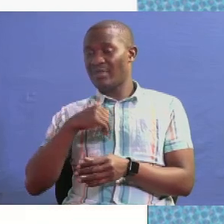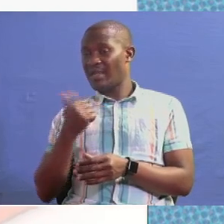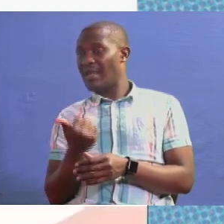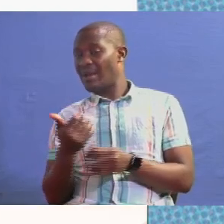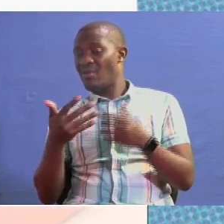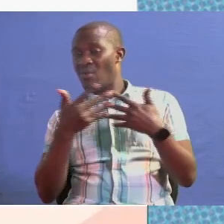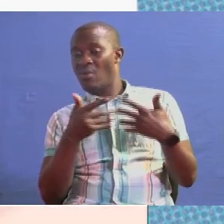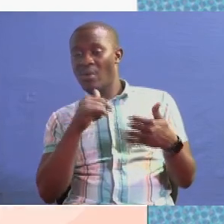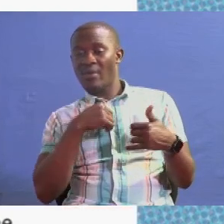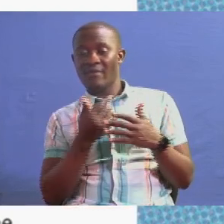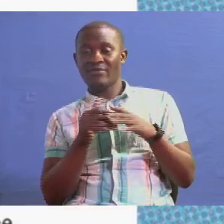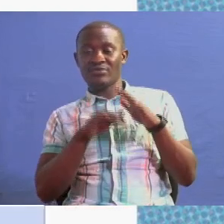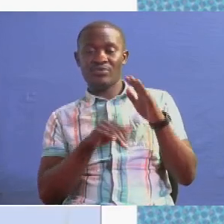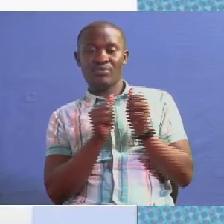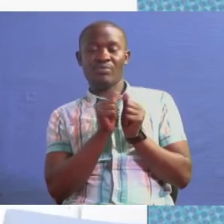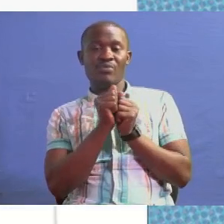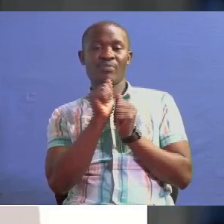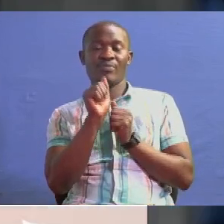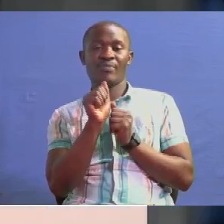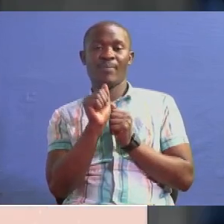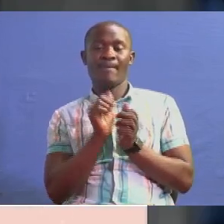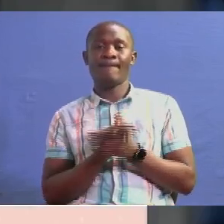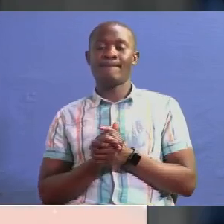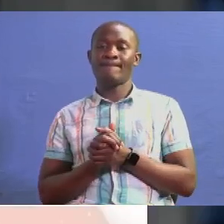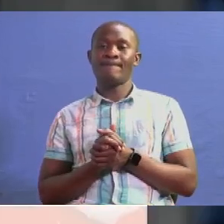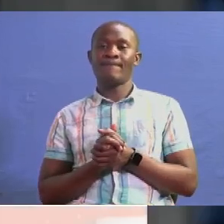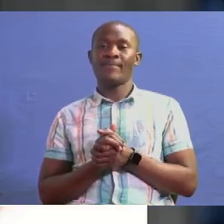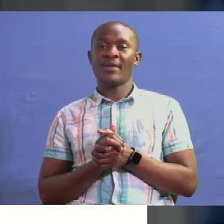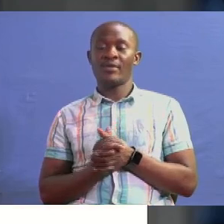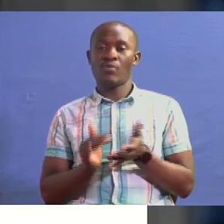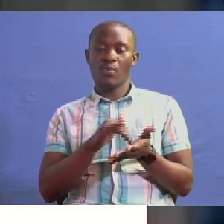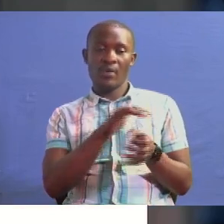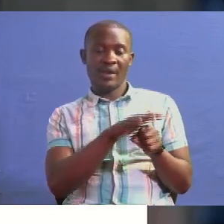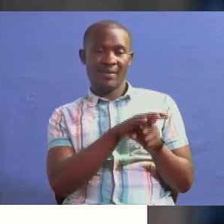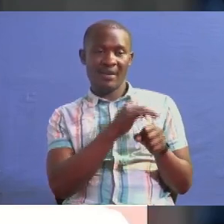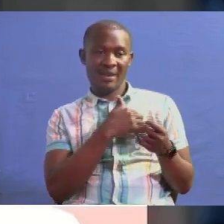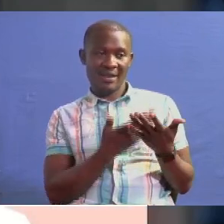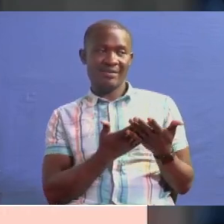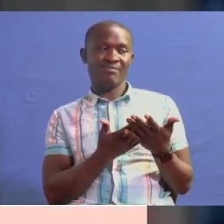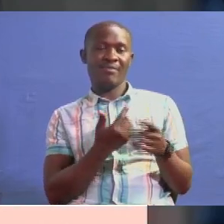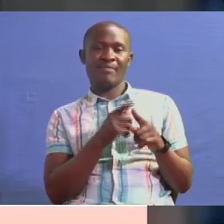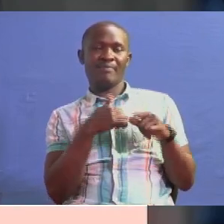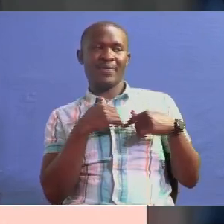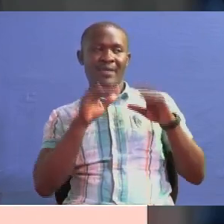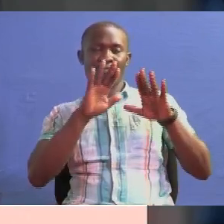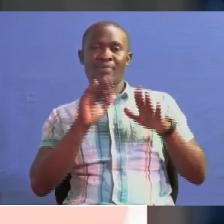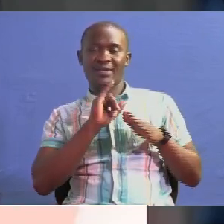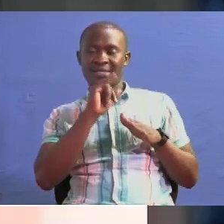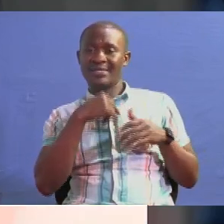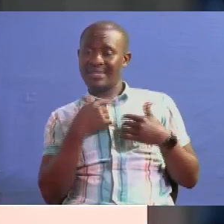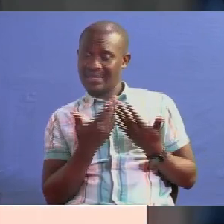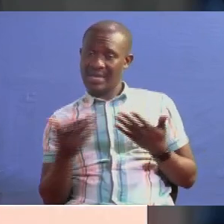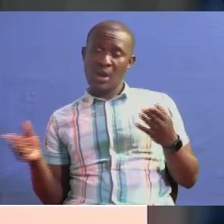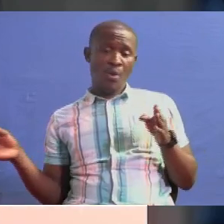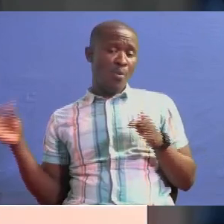Ulaya ni chini ya 10%. Kukataliwa kumeongezeka kwa jumla duniani, lakini muhimu zaidi,